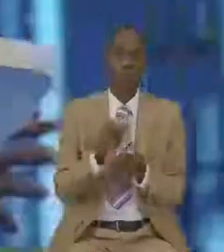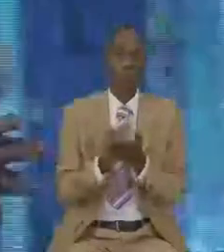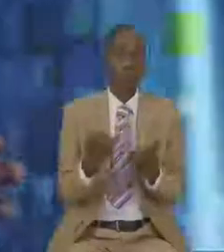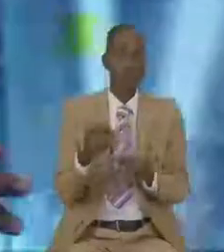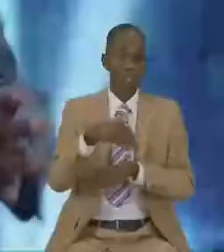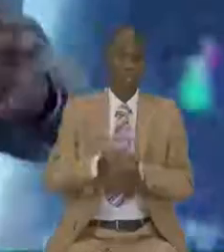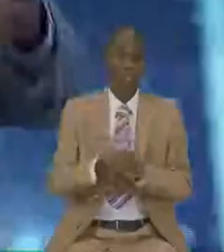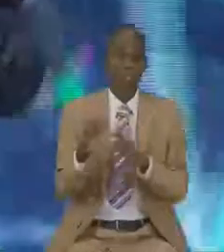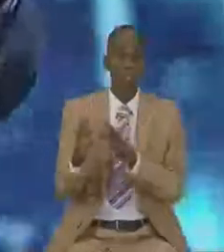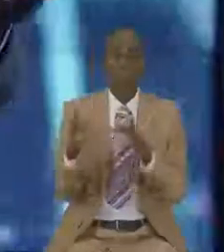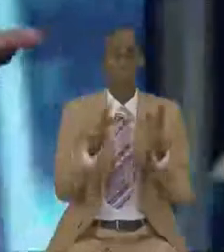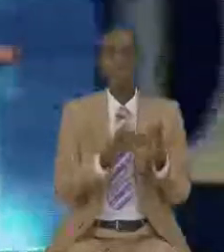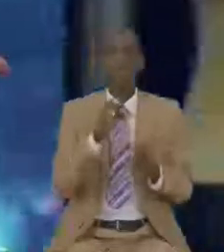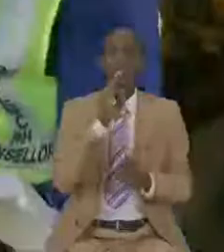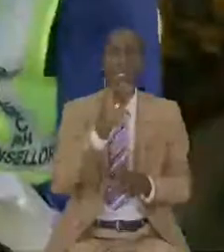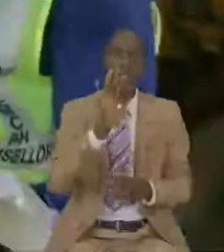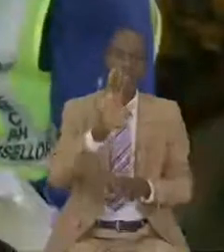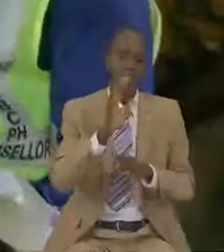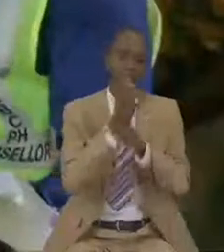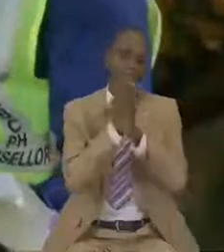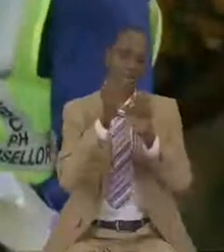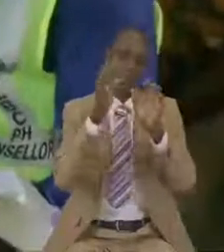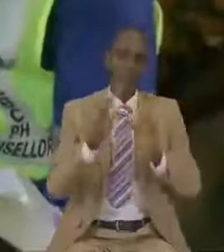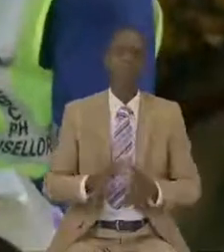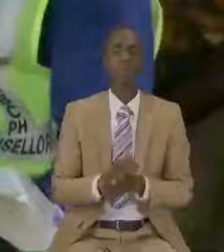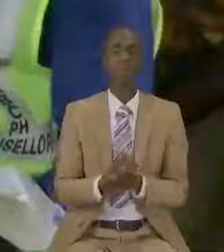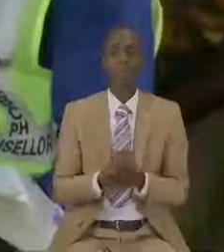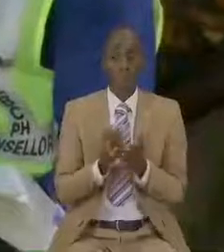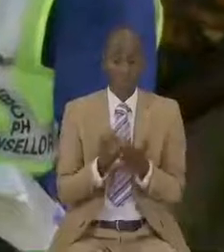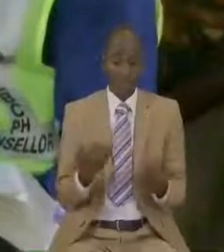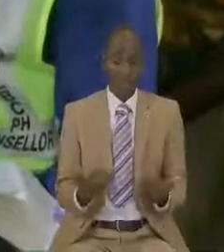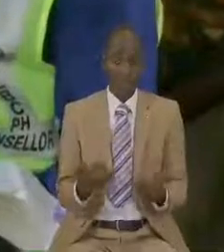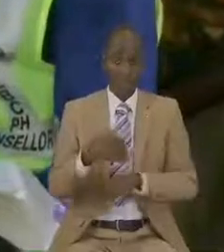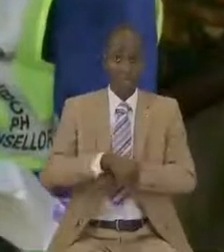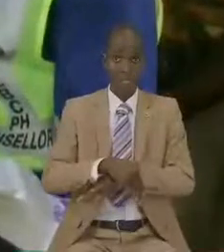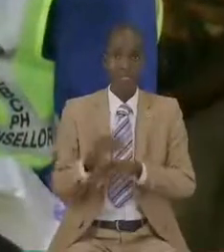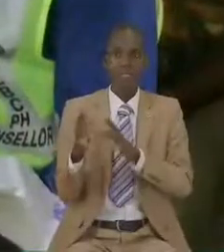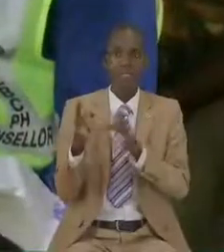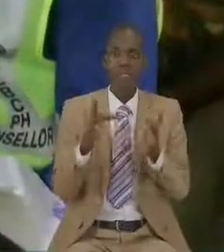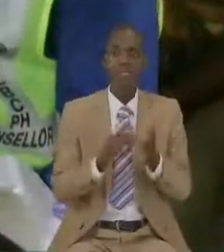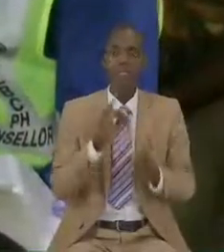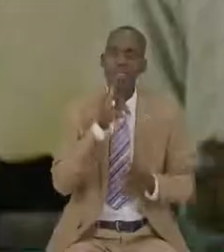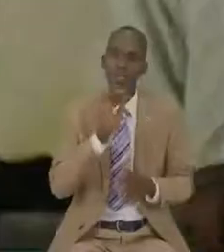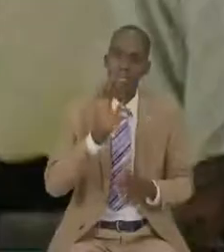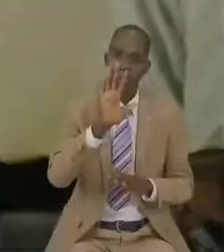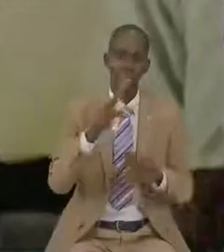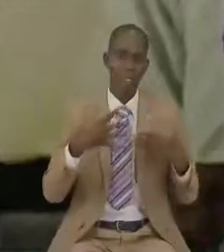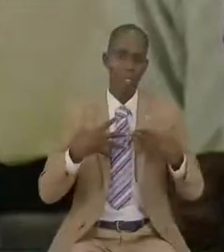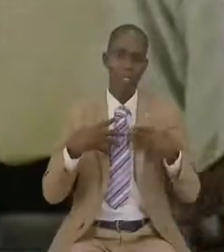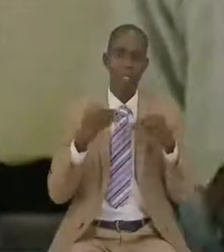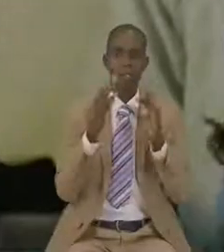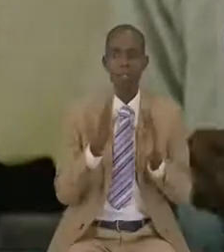soir. Que ce soir, Jésus est ton sauveur. Que ce soit Jésus est